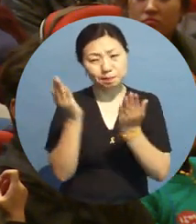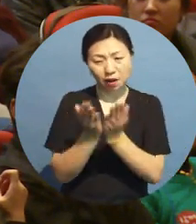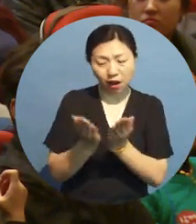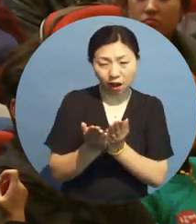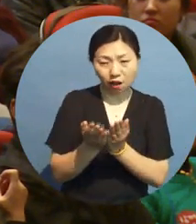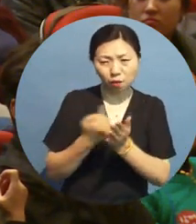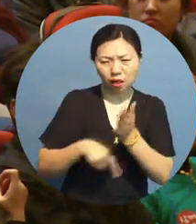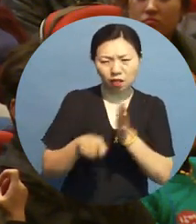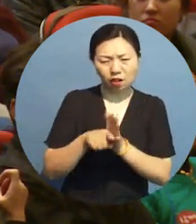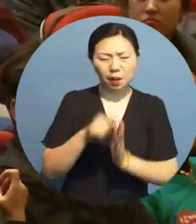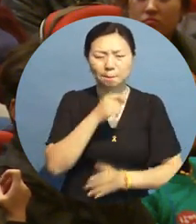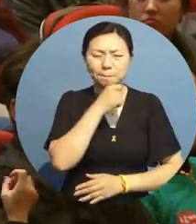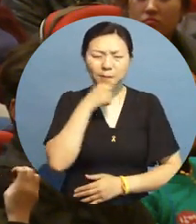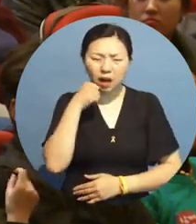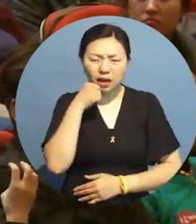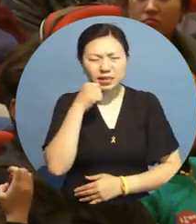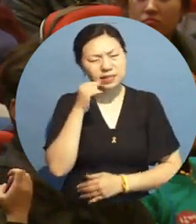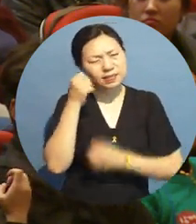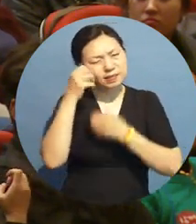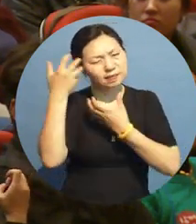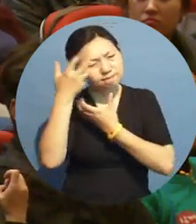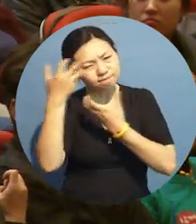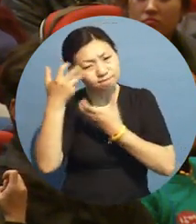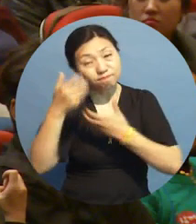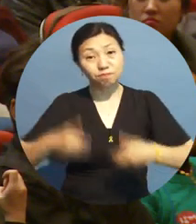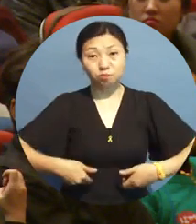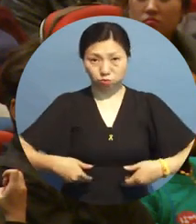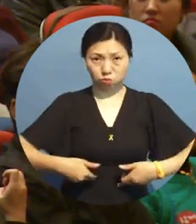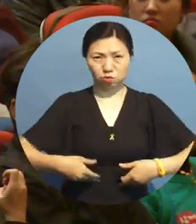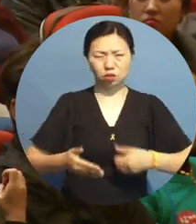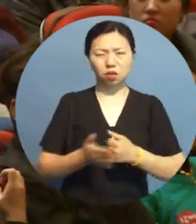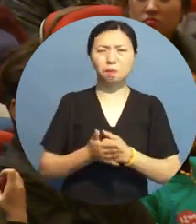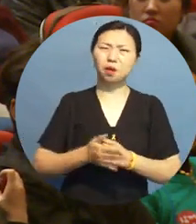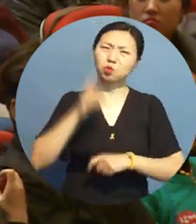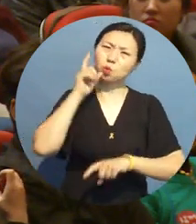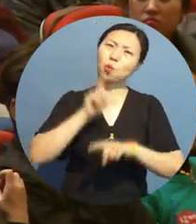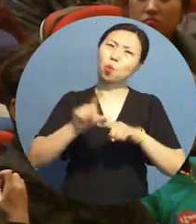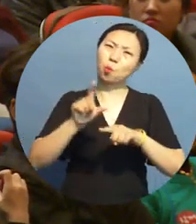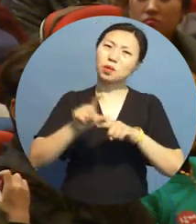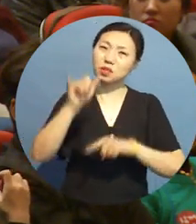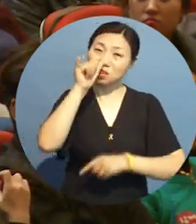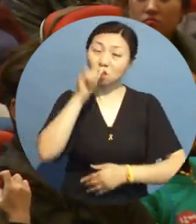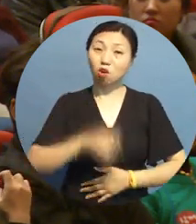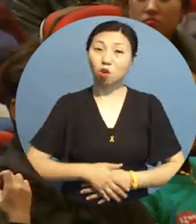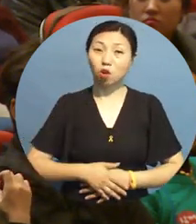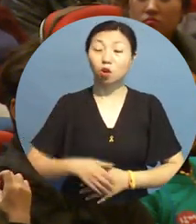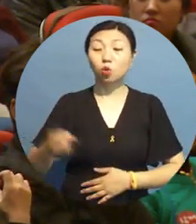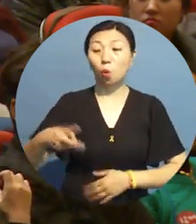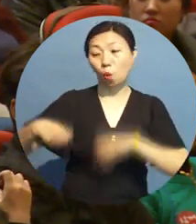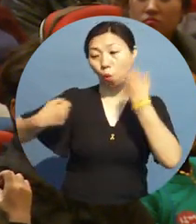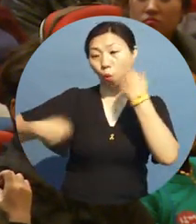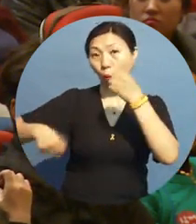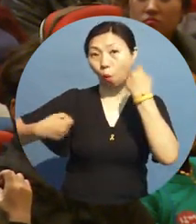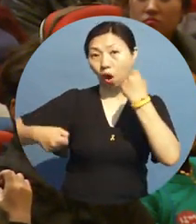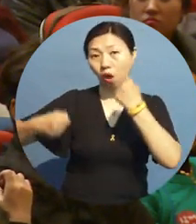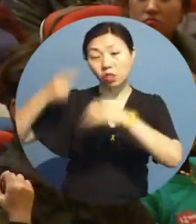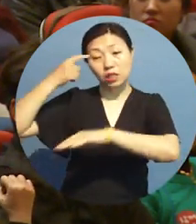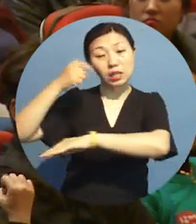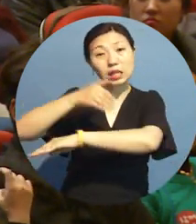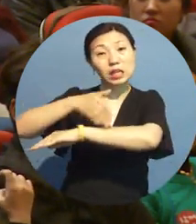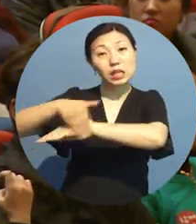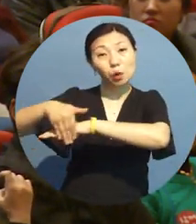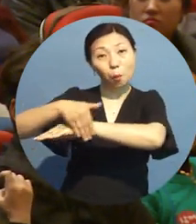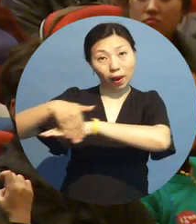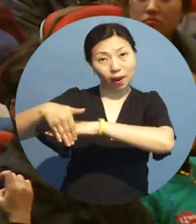맛에 집착도 해야 될것 같아서 좀 그런 고민도 들고, 이제 좀 공연 기획